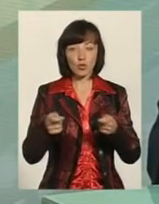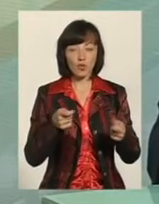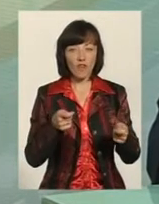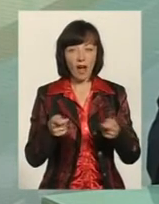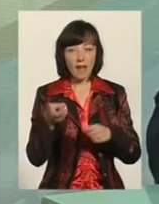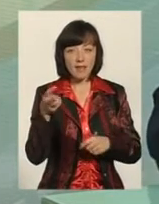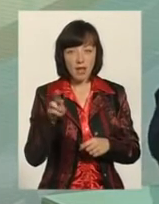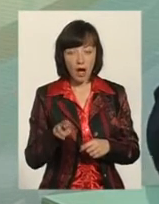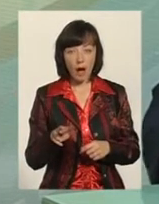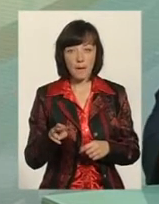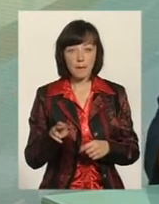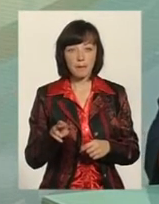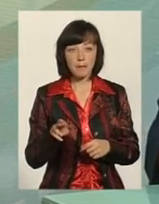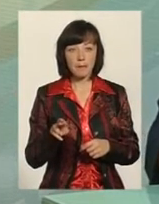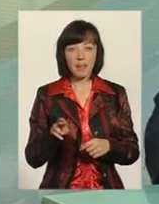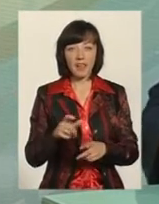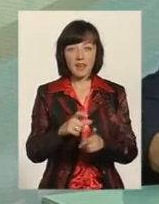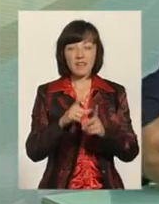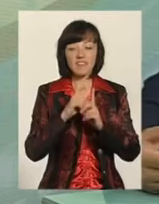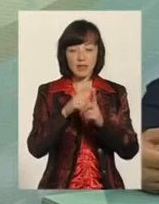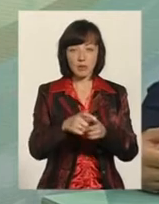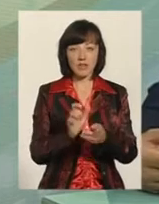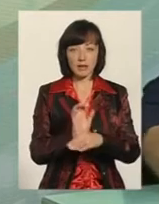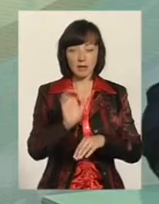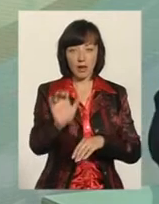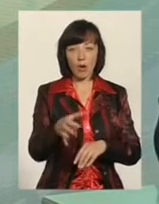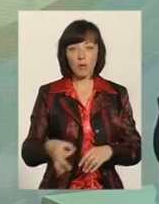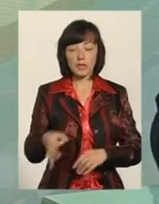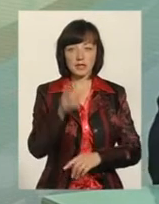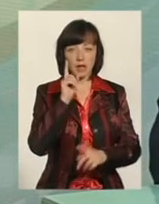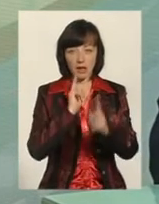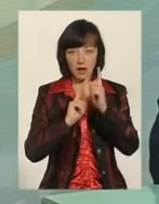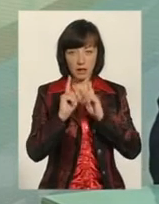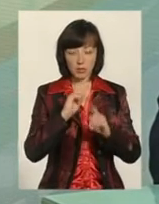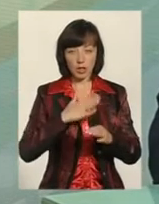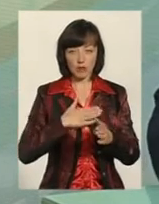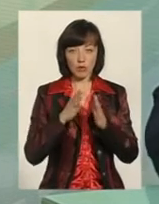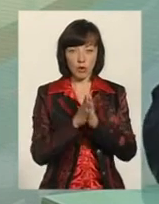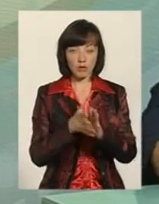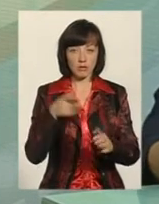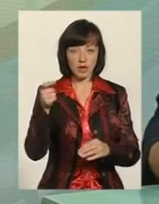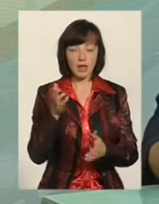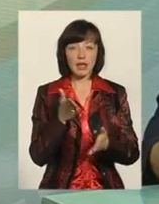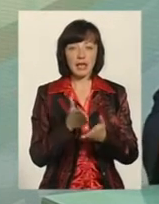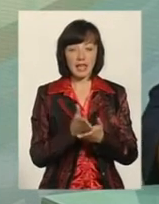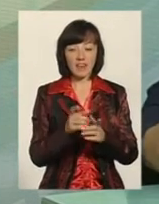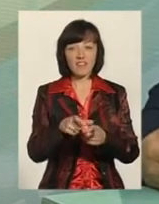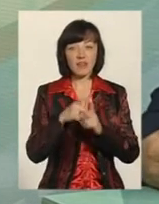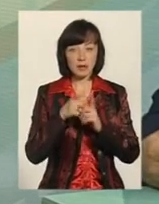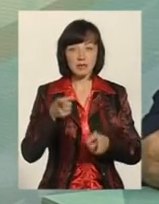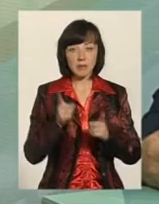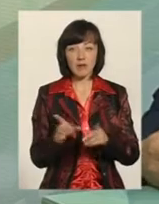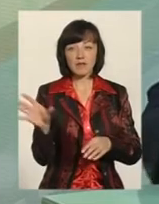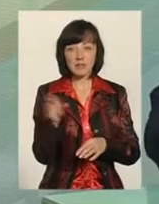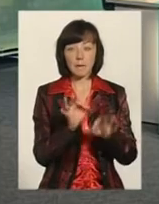будівництва. Ця відповідь надійшла в обласну раду, тому що обласна рада офіційно звернулася за нашим проханням. І є відповідь про те, що насправді ми все